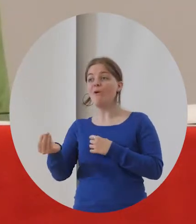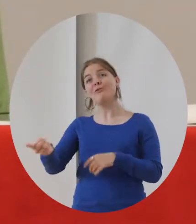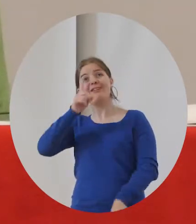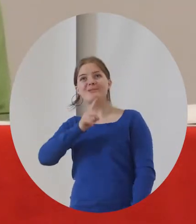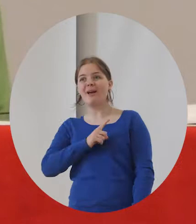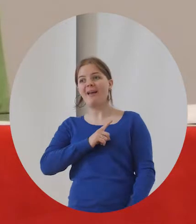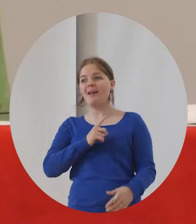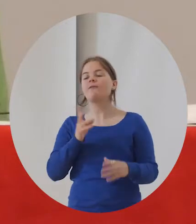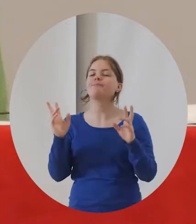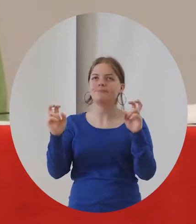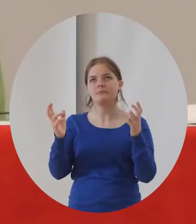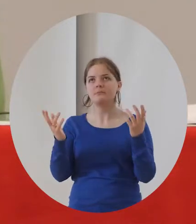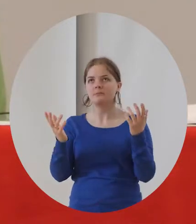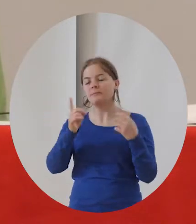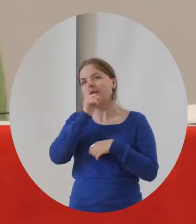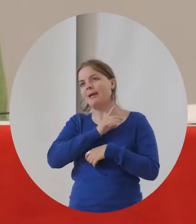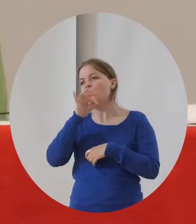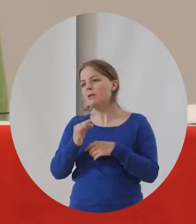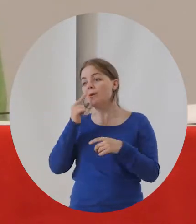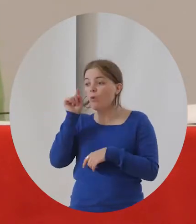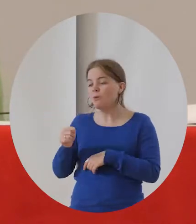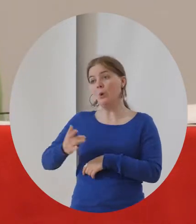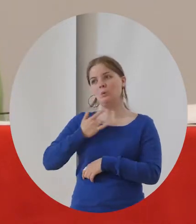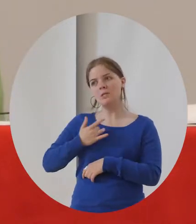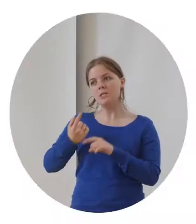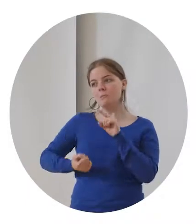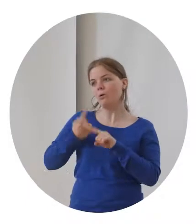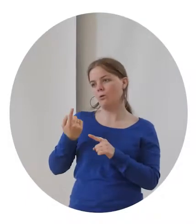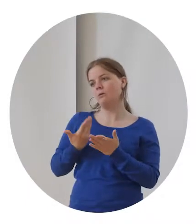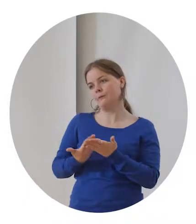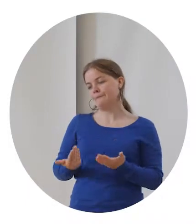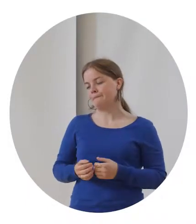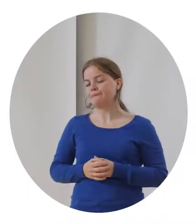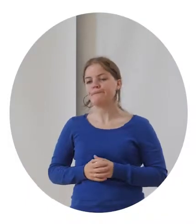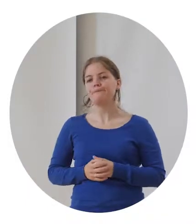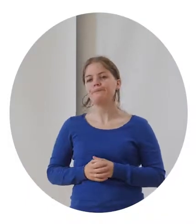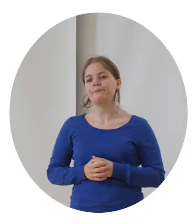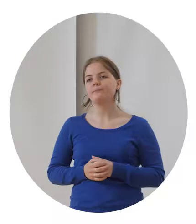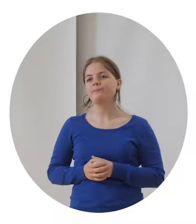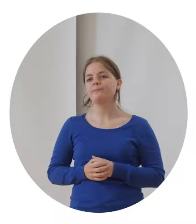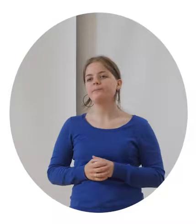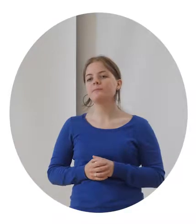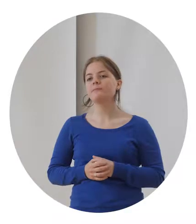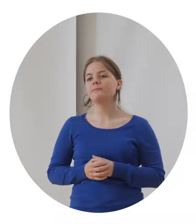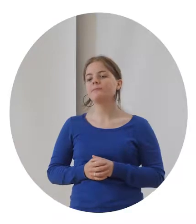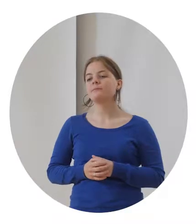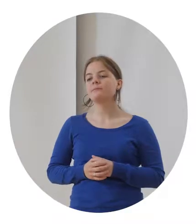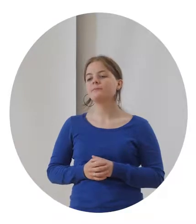volontaire. Enfin, en tout cas, il est utile pour eux. Alors, il y a aussi